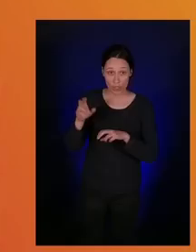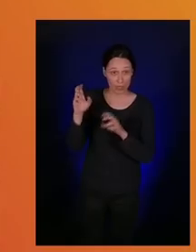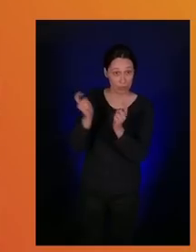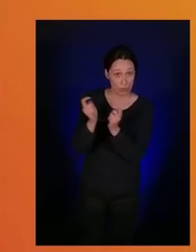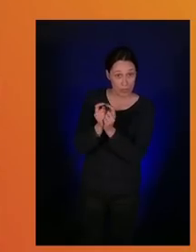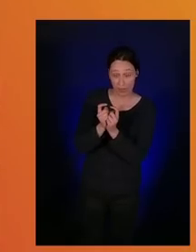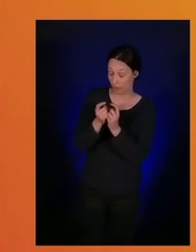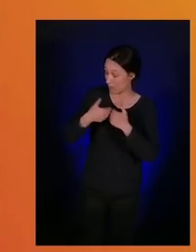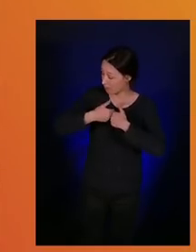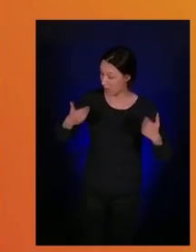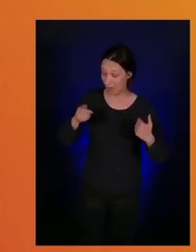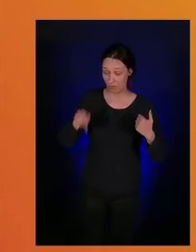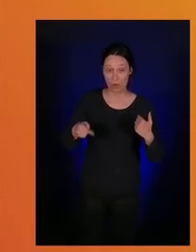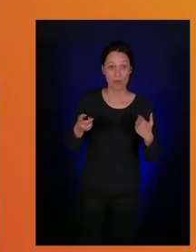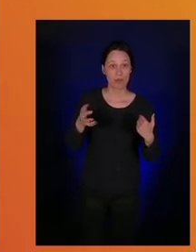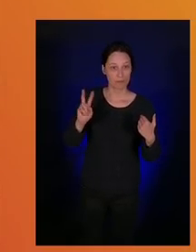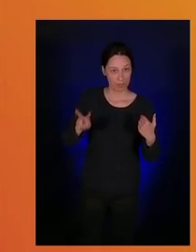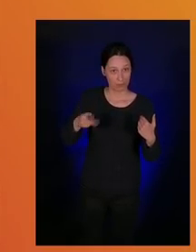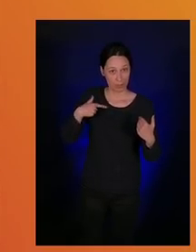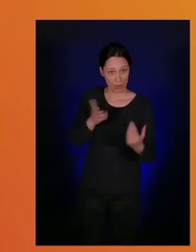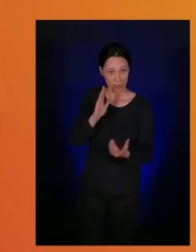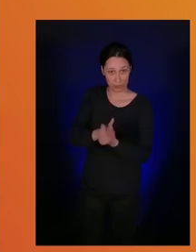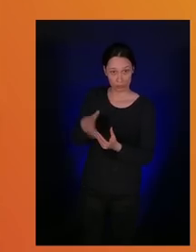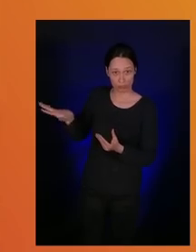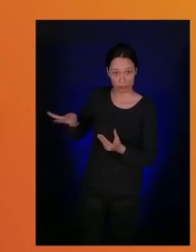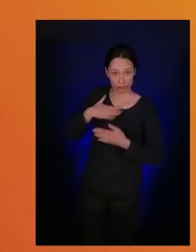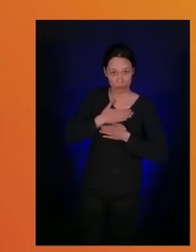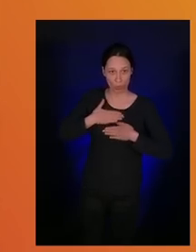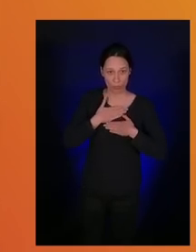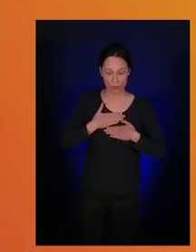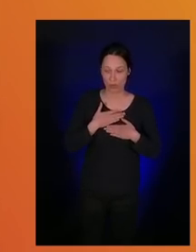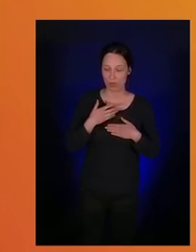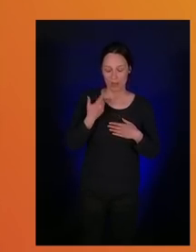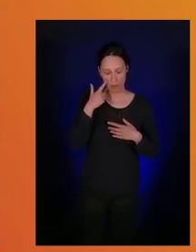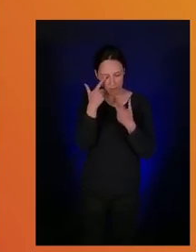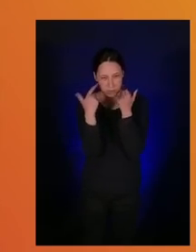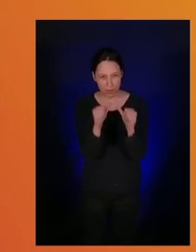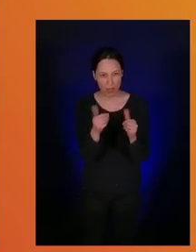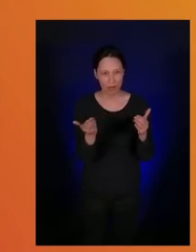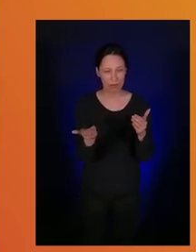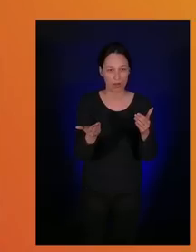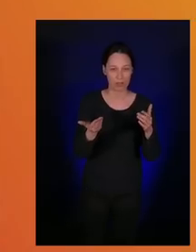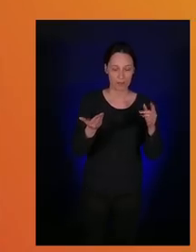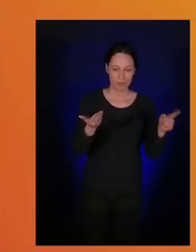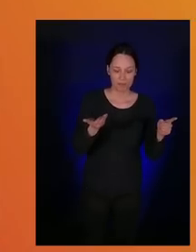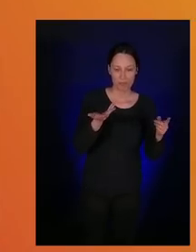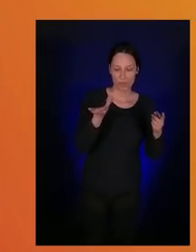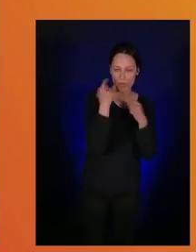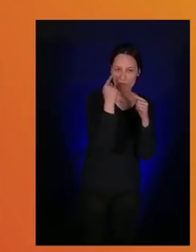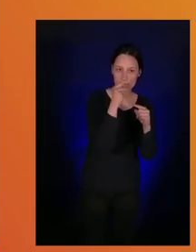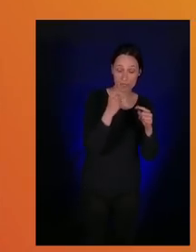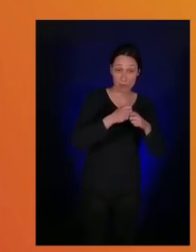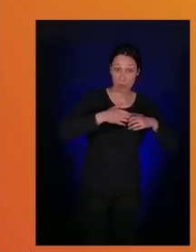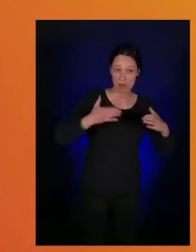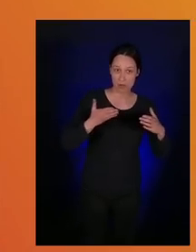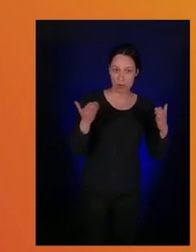a été appréciée. Et ce qui a été frappant, c'est que le maintien de l'indépendance de l'IRSN, revendication majeure, a été soutenu